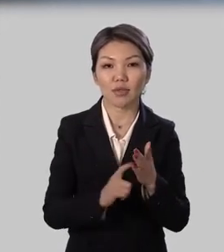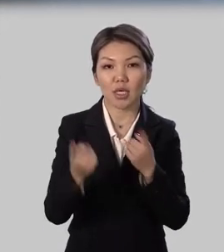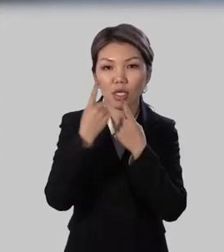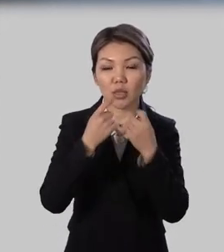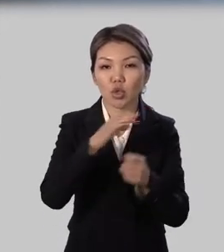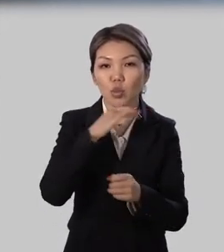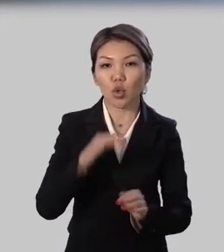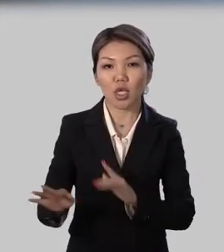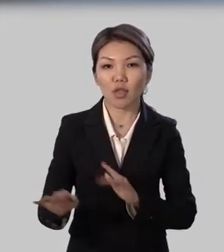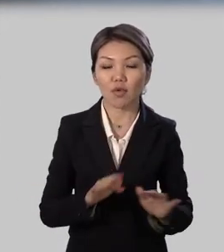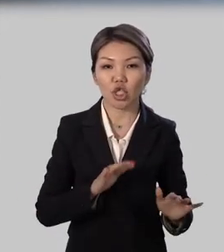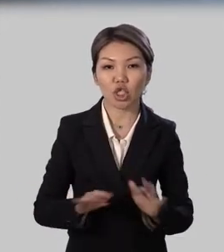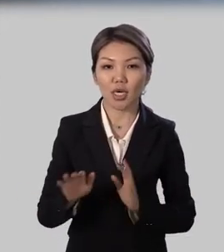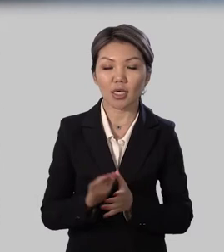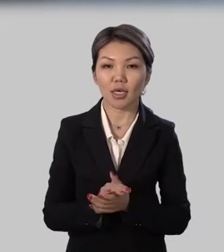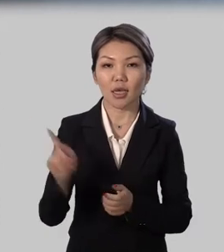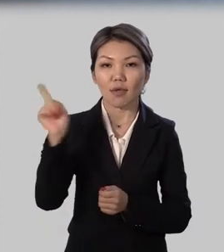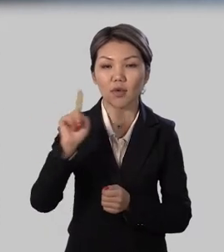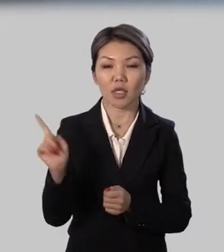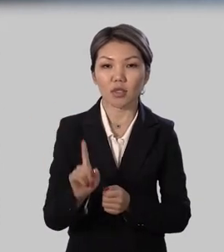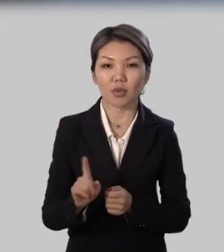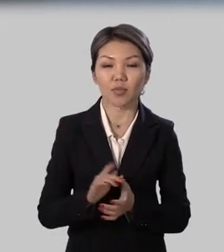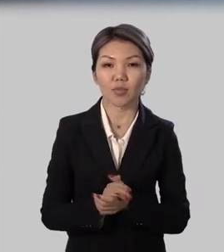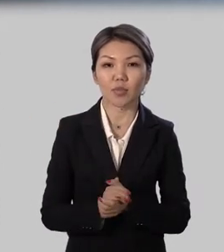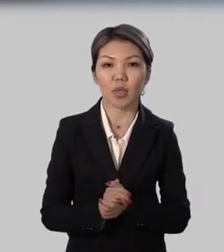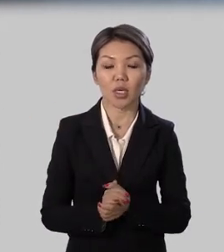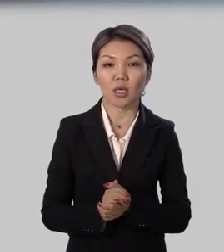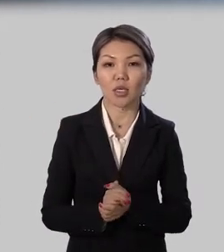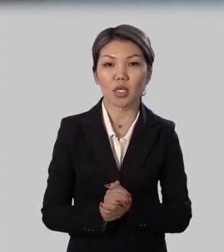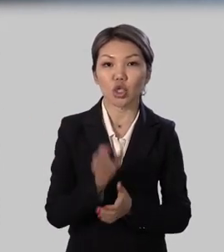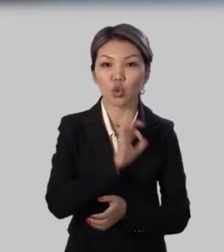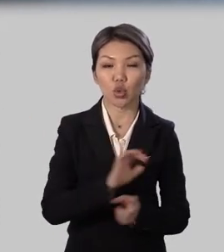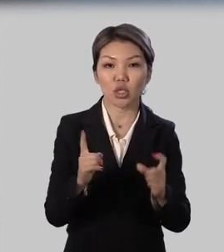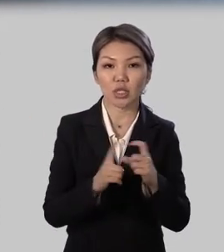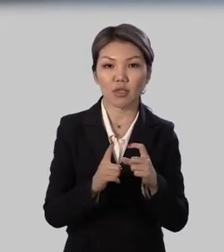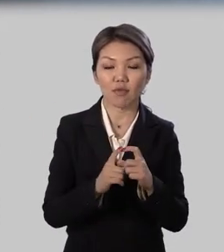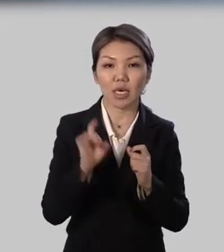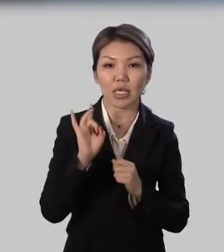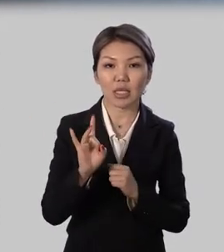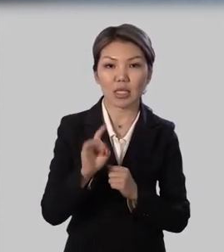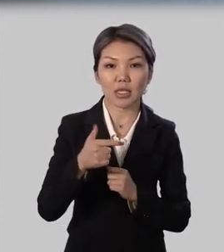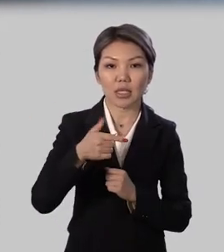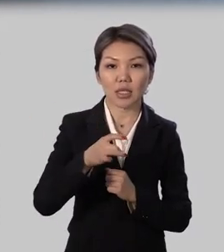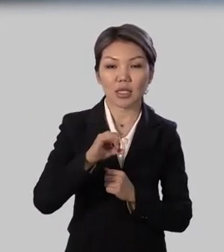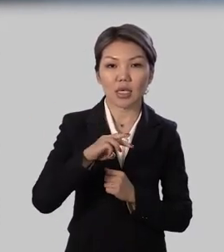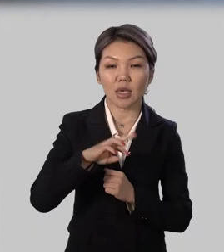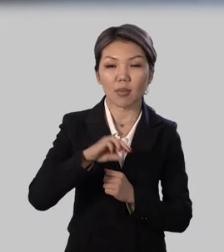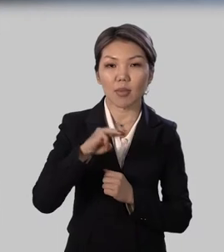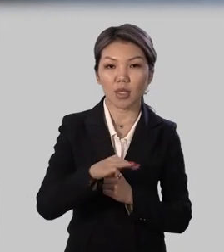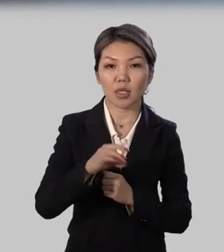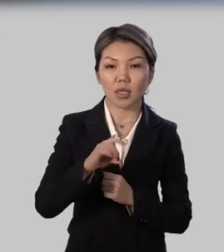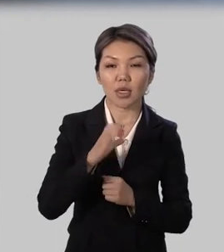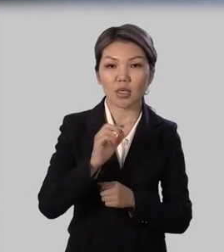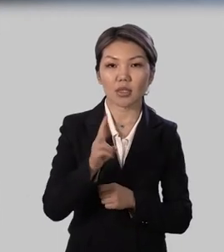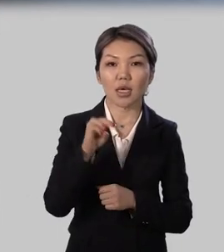а эффект раскатов грома поэт передает через слова со звуками гремят